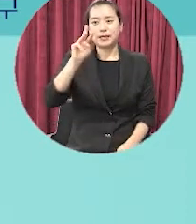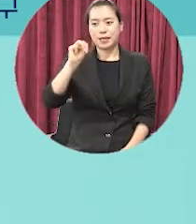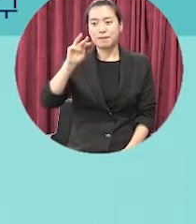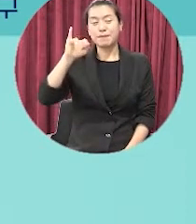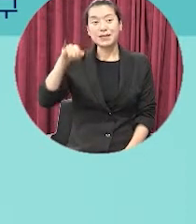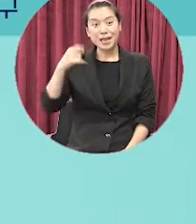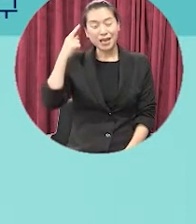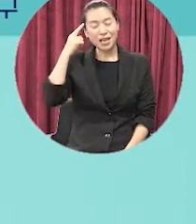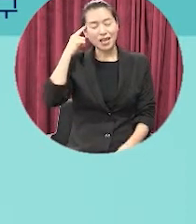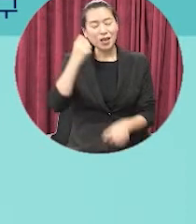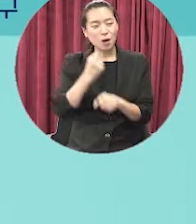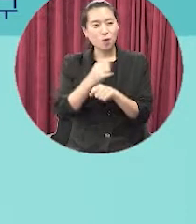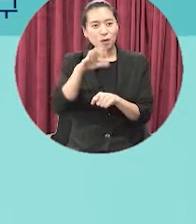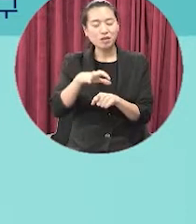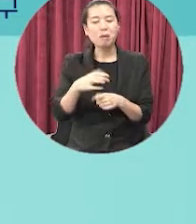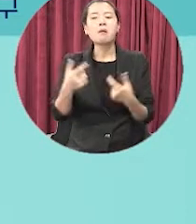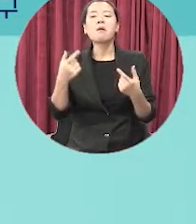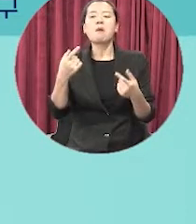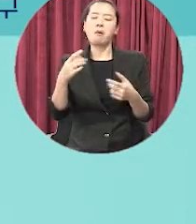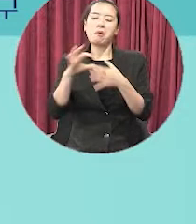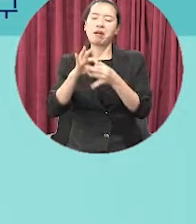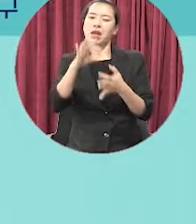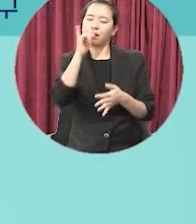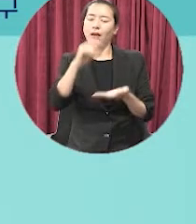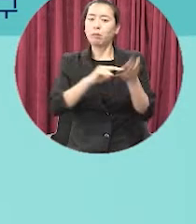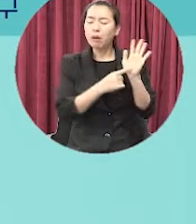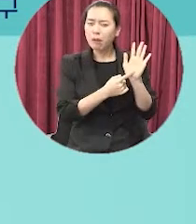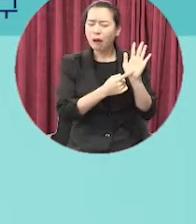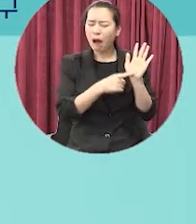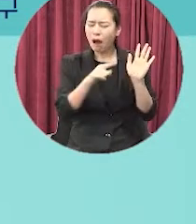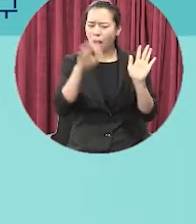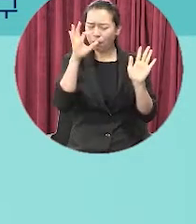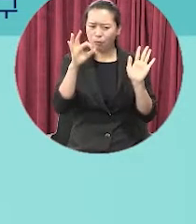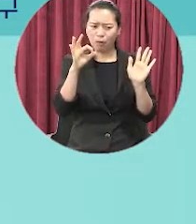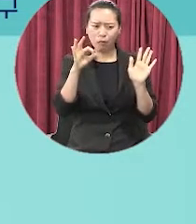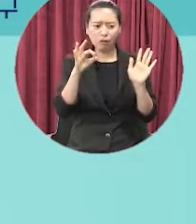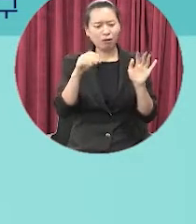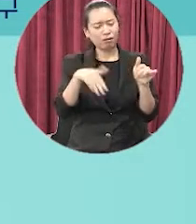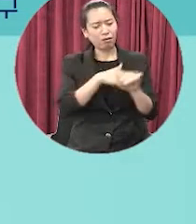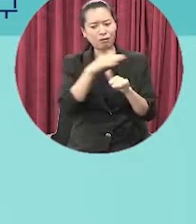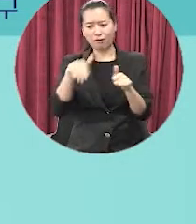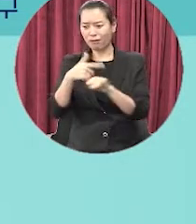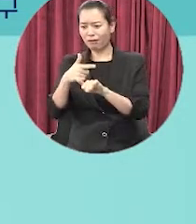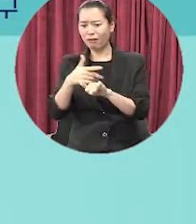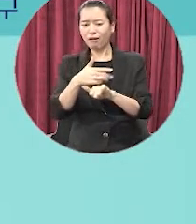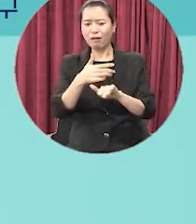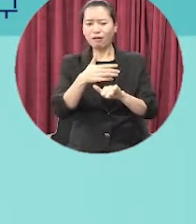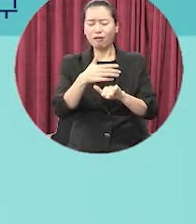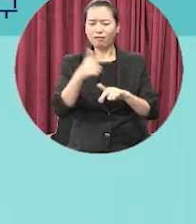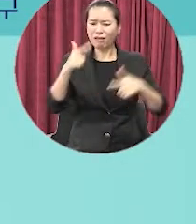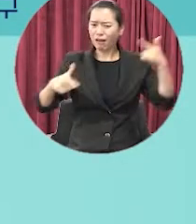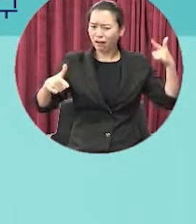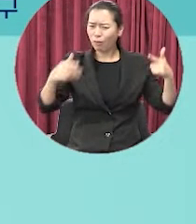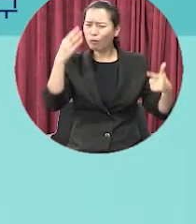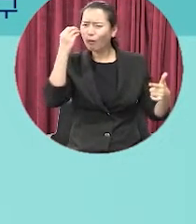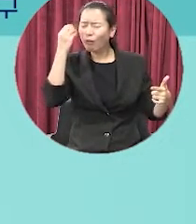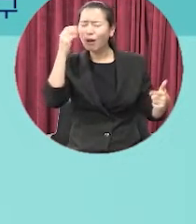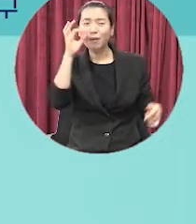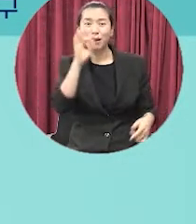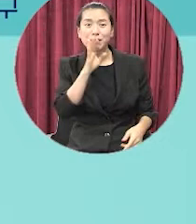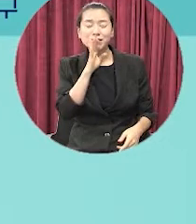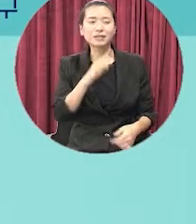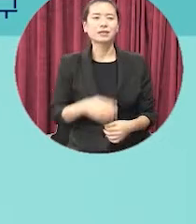pmp 에서 관계가 있다고 나왔 같은건 요 그래서 청구를 우리가 보면 되게 우스운 상황인데 띄게 빌리지 하다는 거죠 이 상황을